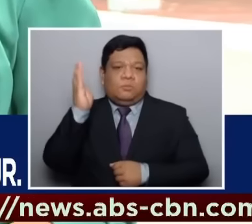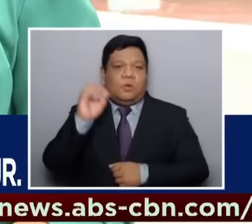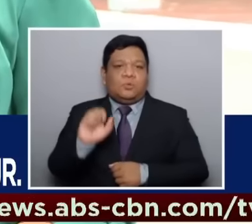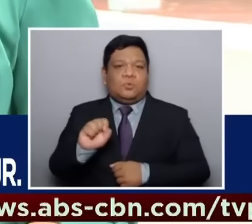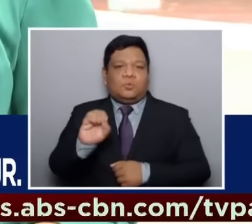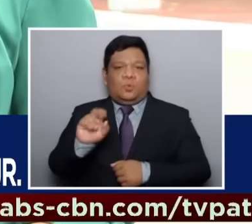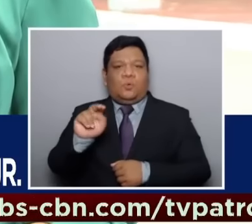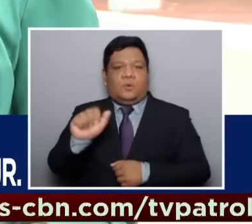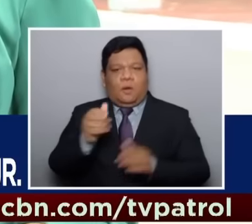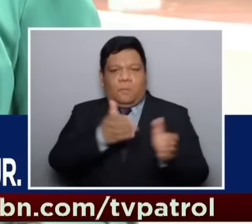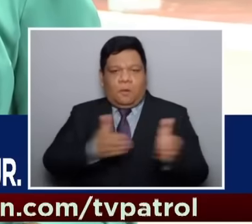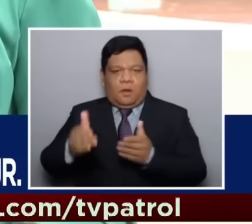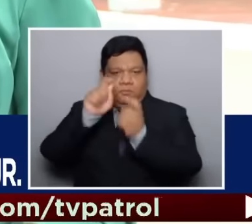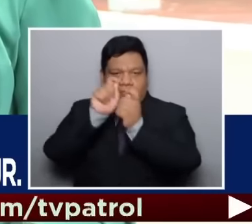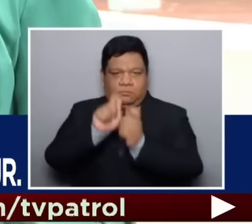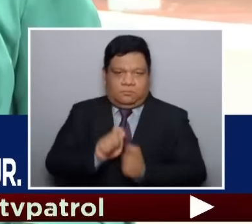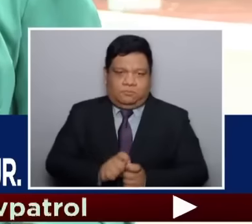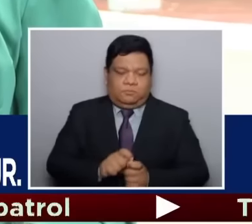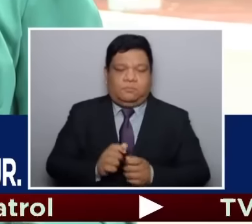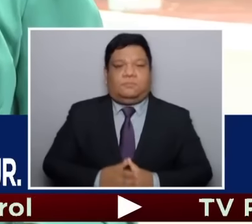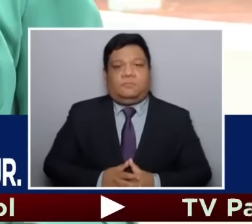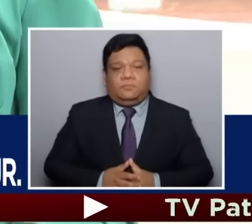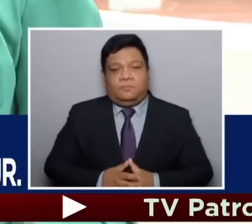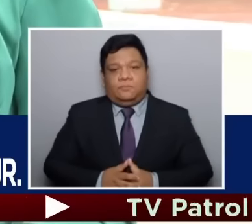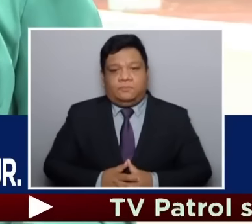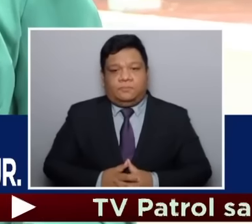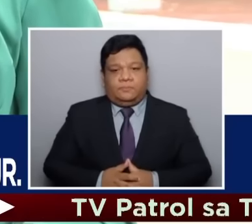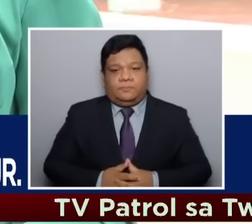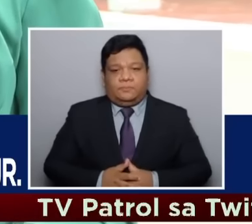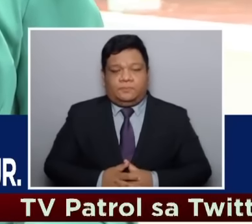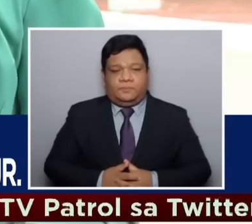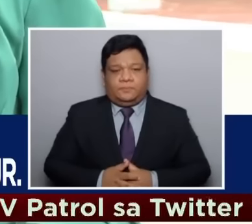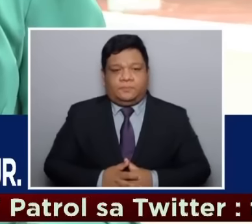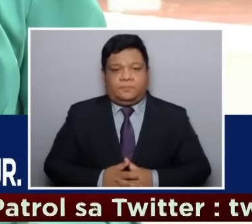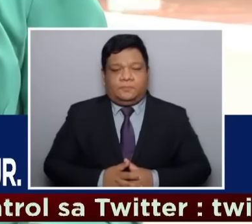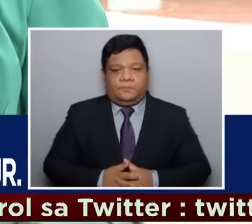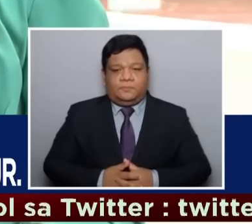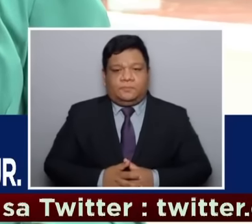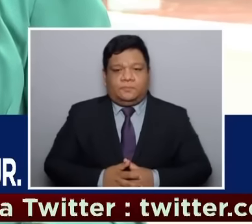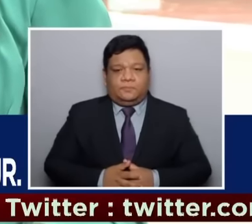Nation address sa darating na Lunes. Katrina Domingo, ABS-CBN News.